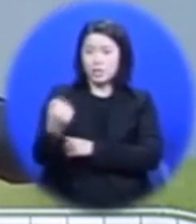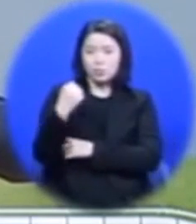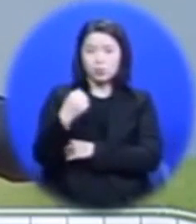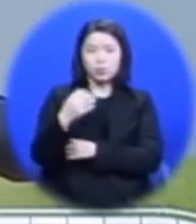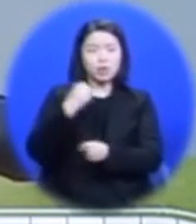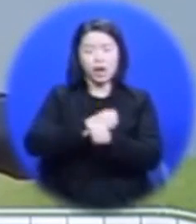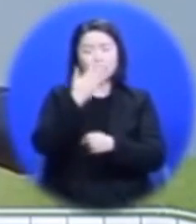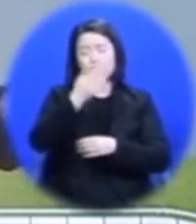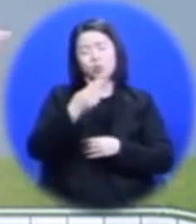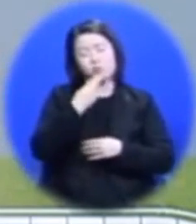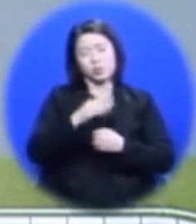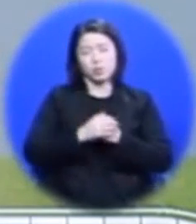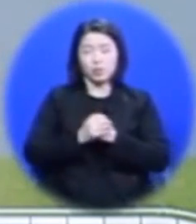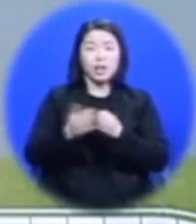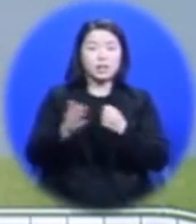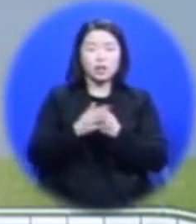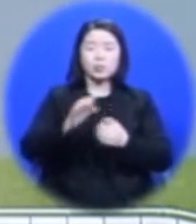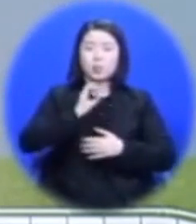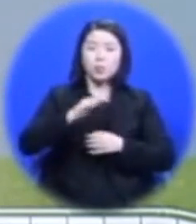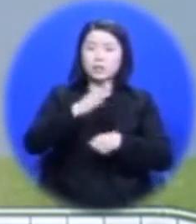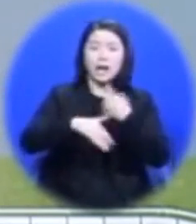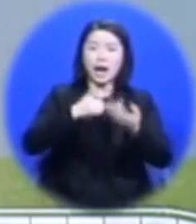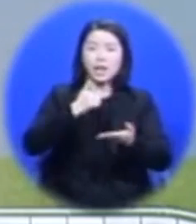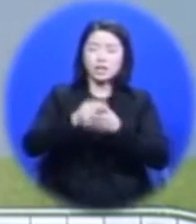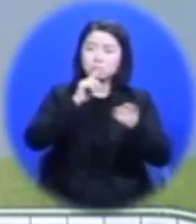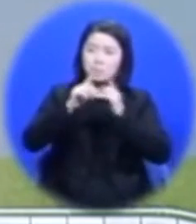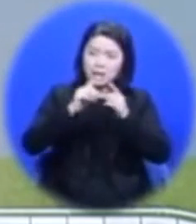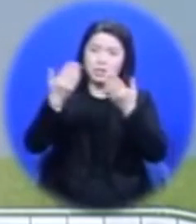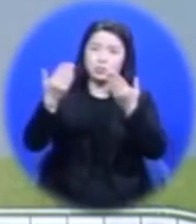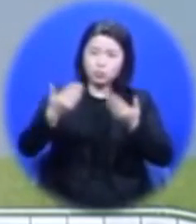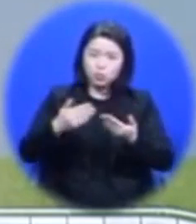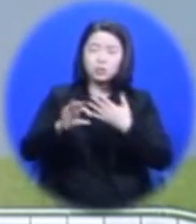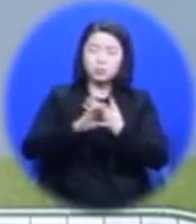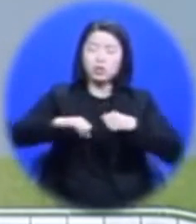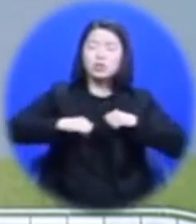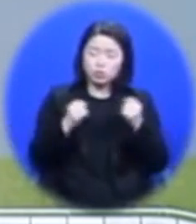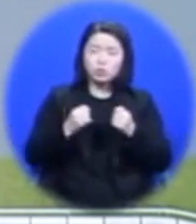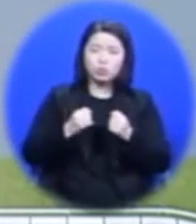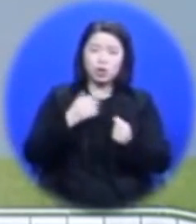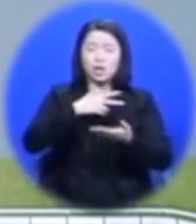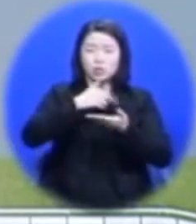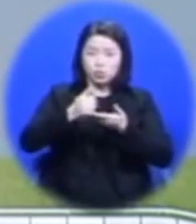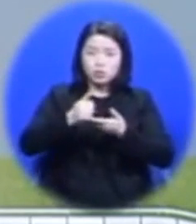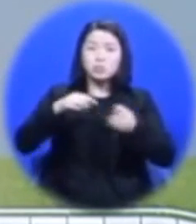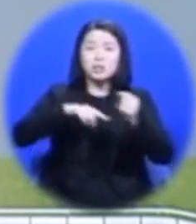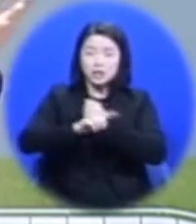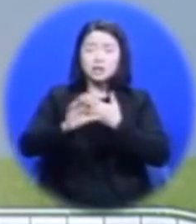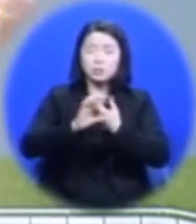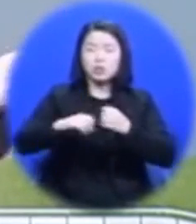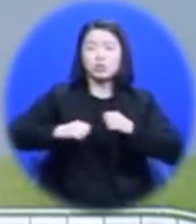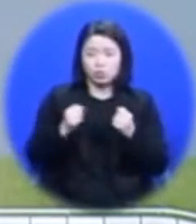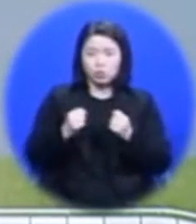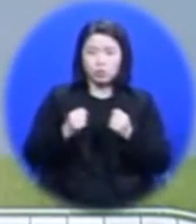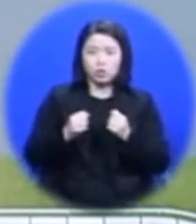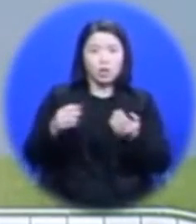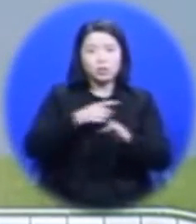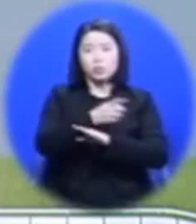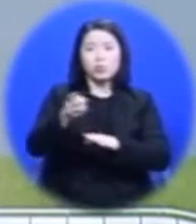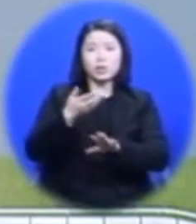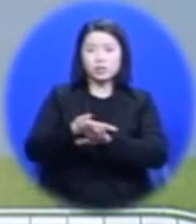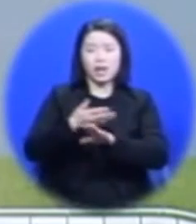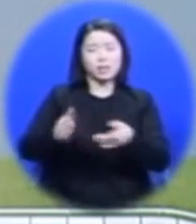없었어요. 그래서 우리는 오직 하나님이 말씀하시면 순종, 주님의 뜻이라면 순종, 그 외에는 다른 길이